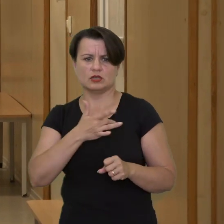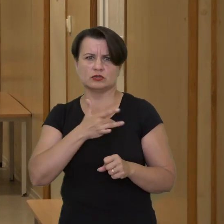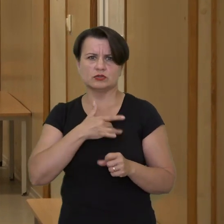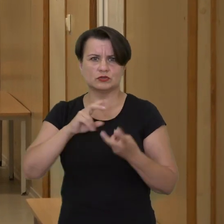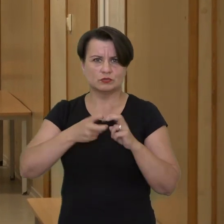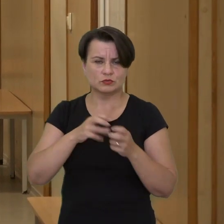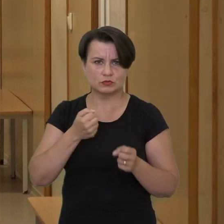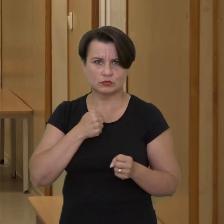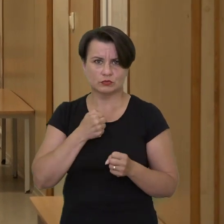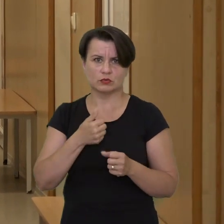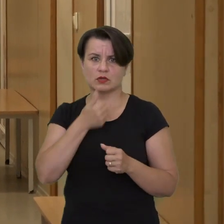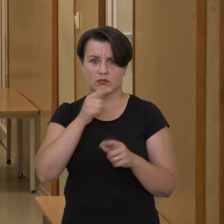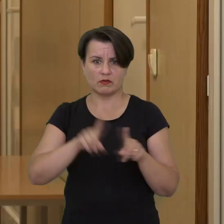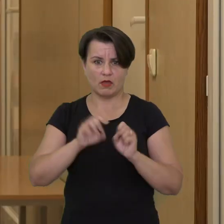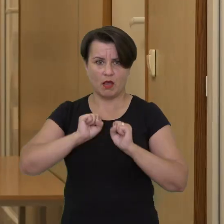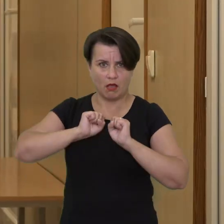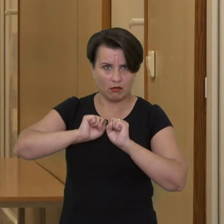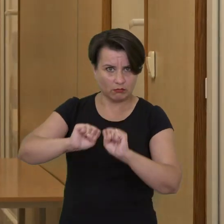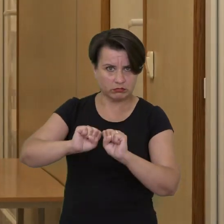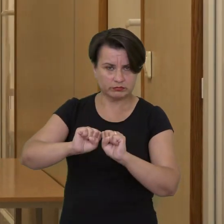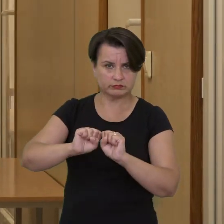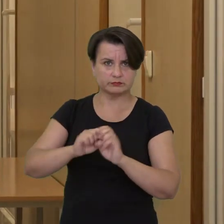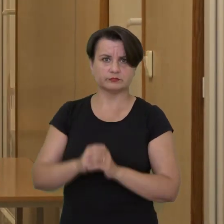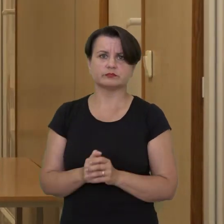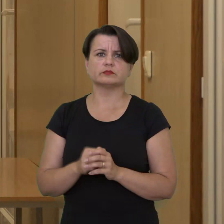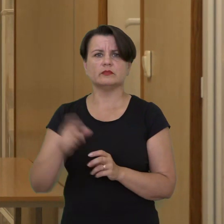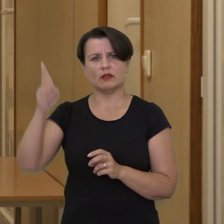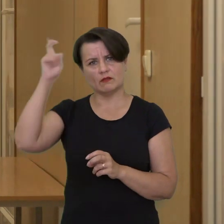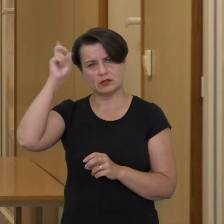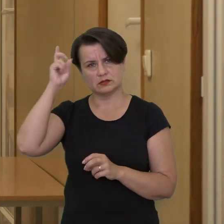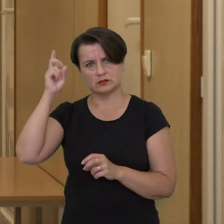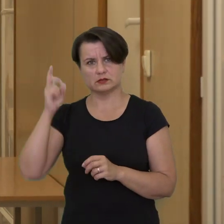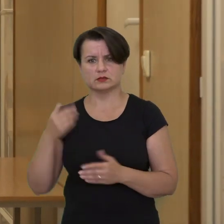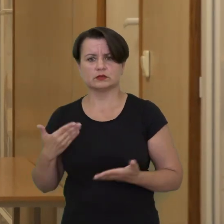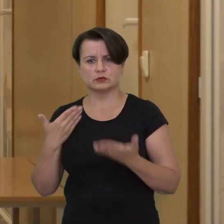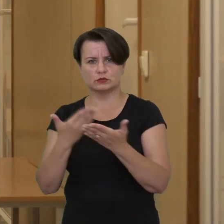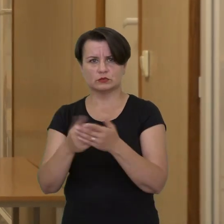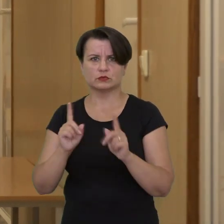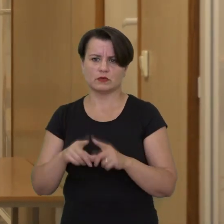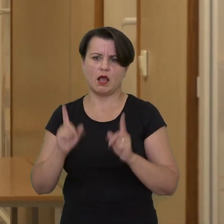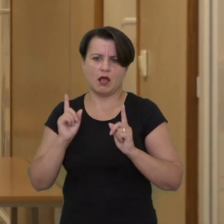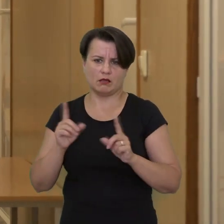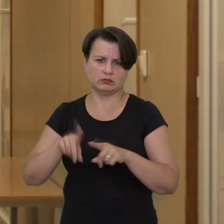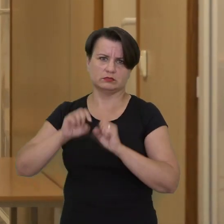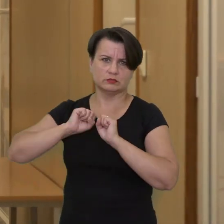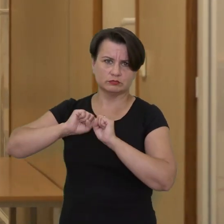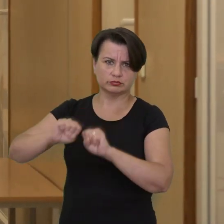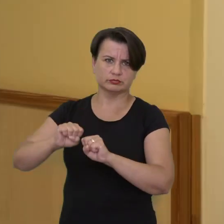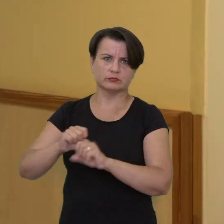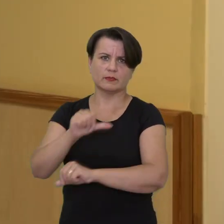turi širdies nepakankamumą ir kad išvengti tokios bėdos, tada valstybė siūlo